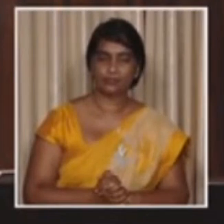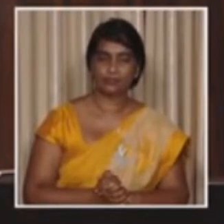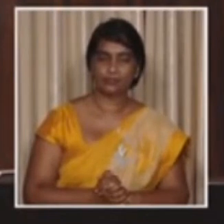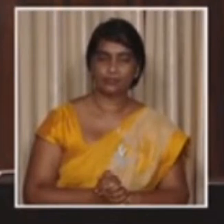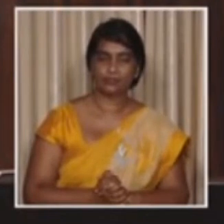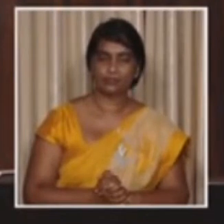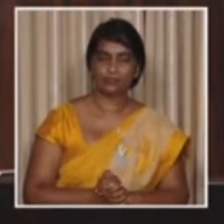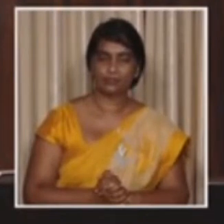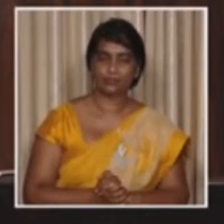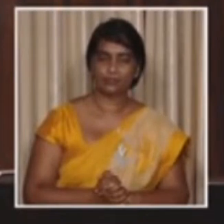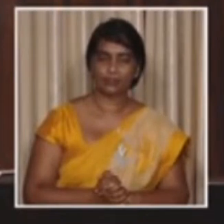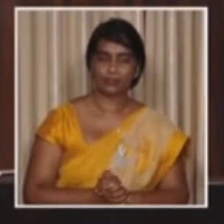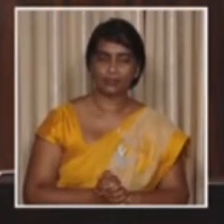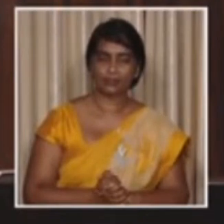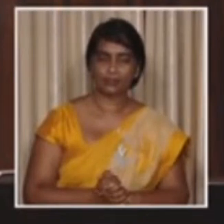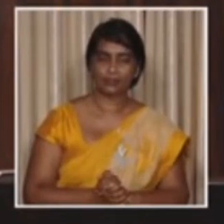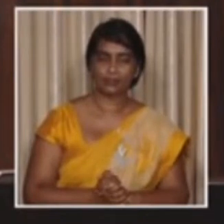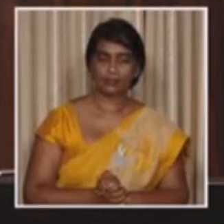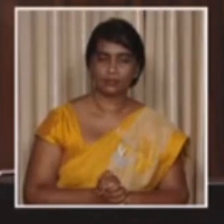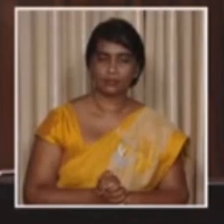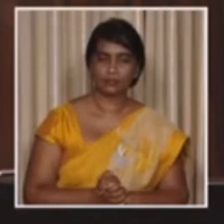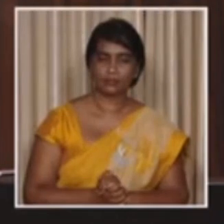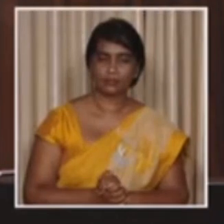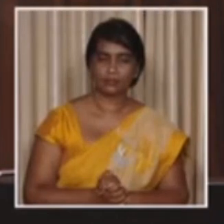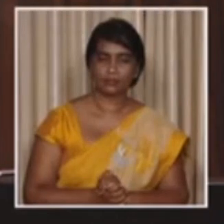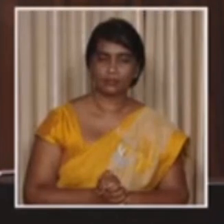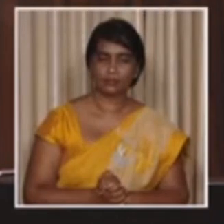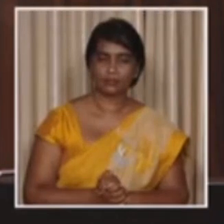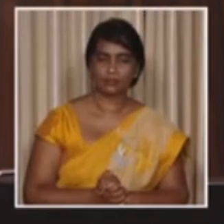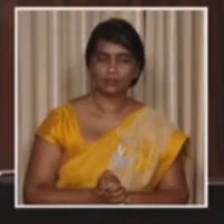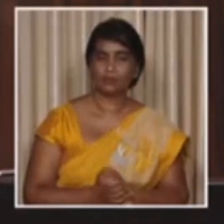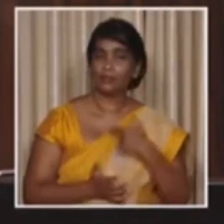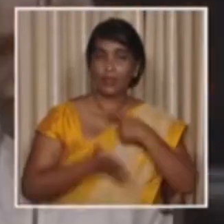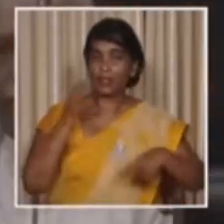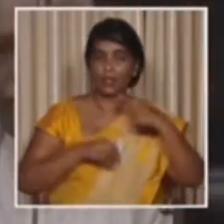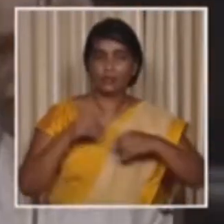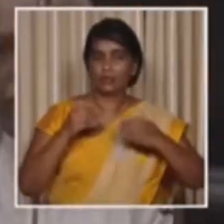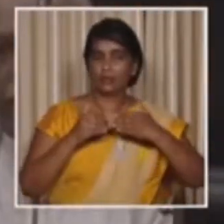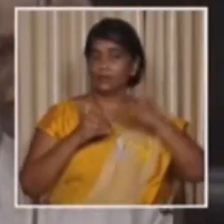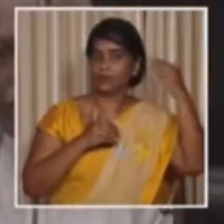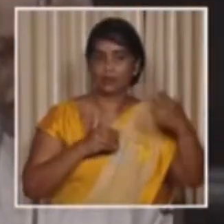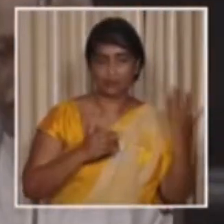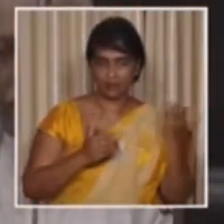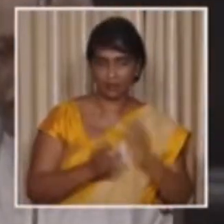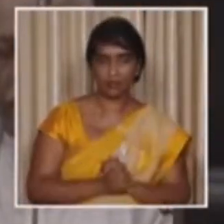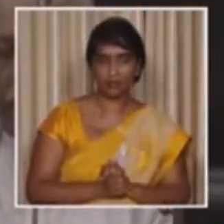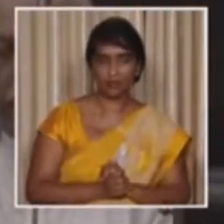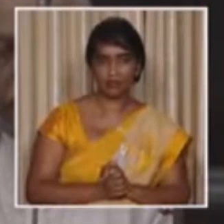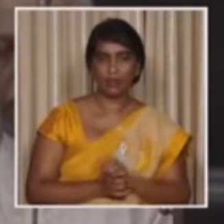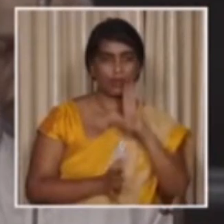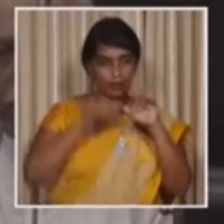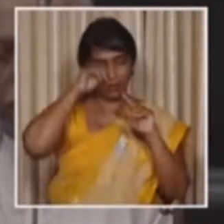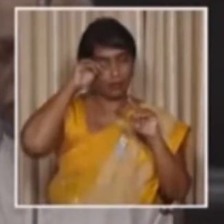පොඩ්ඩක් ඉන්නකෝ ප්ලීස් අනිත් පොඩ්ඩක් ඉන්නකෝ මේ ඉතින් දැන් සිටවුන් මෙන් මම ඡන්දේ කල් දාලා නැහැ ගරු කතා නැහැ නෑ මෙතන එක ප්‍රශ්න